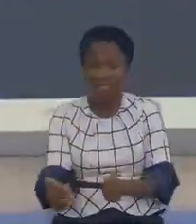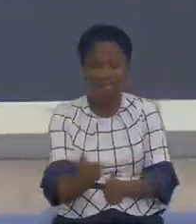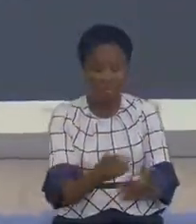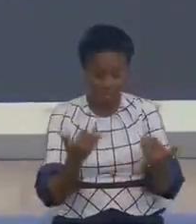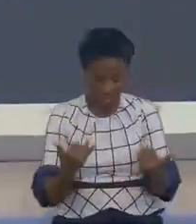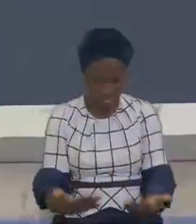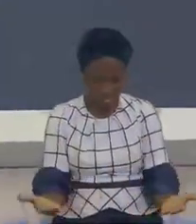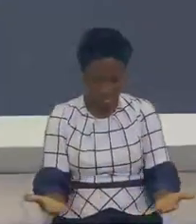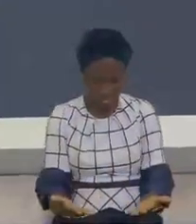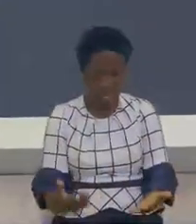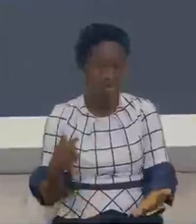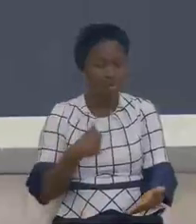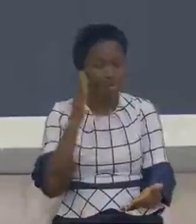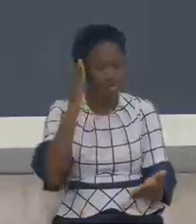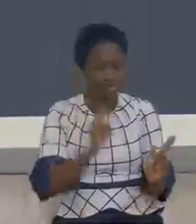haut.